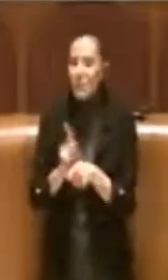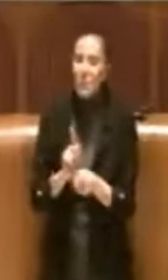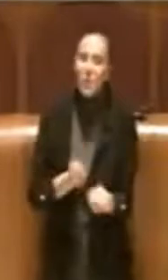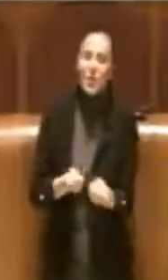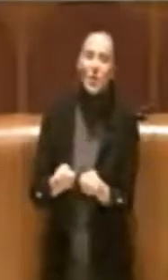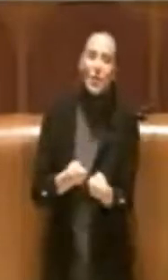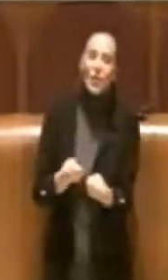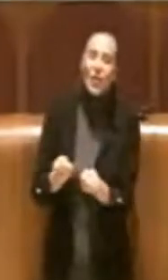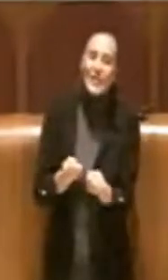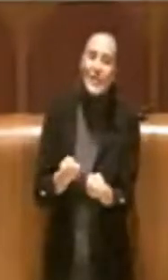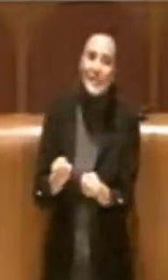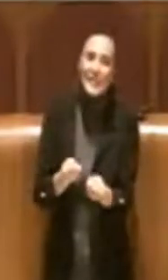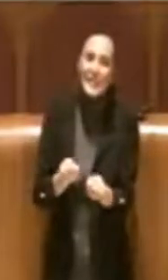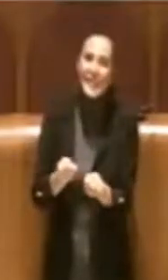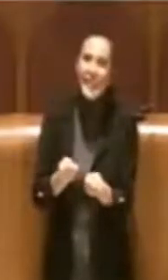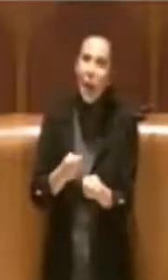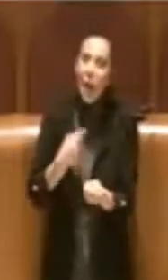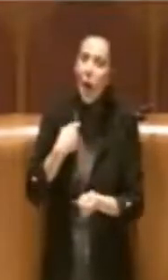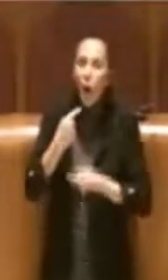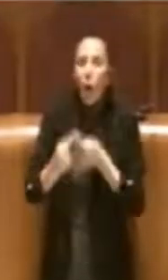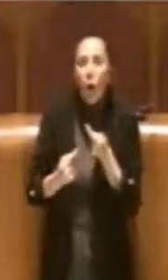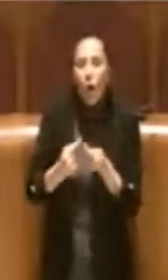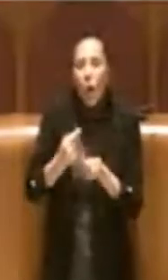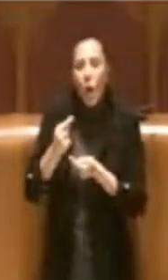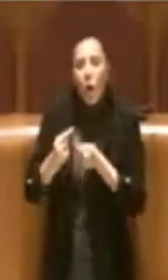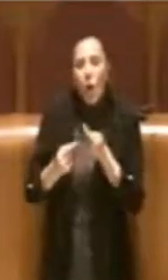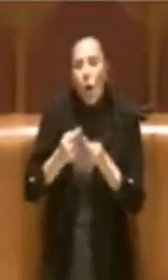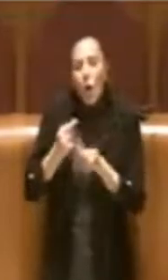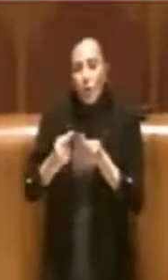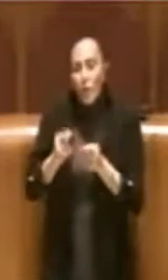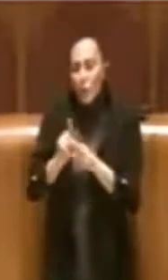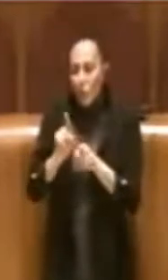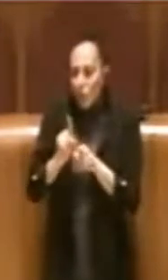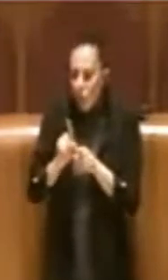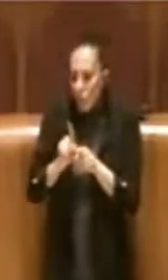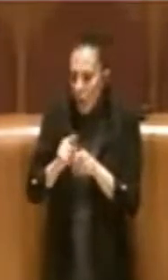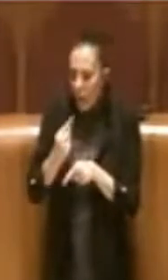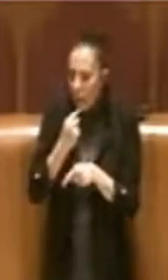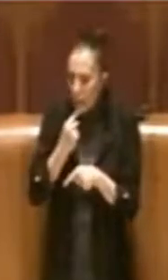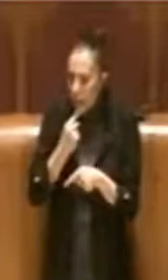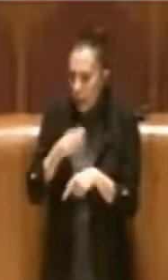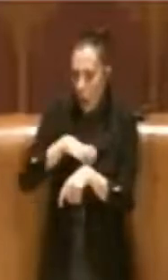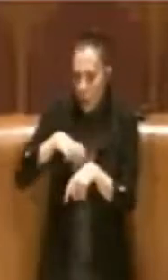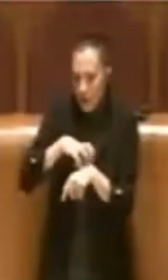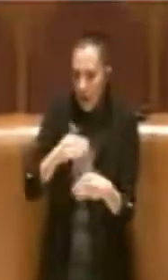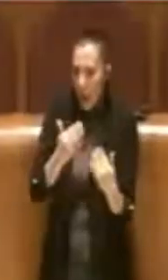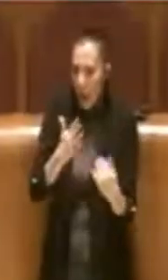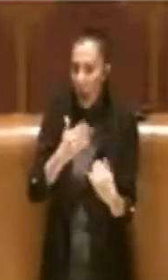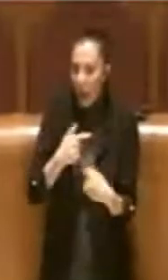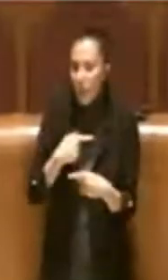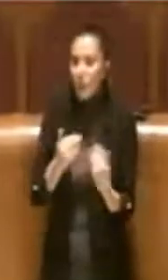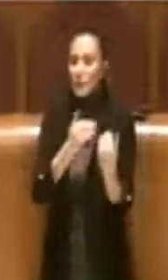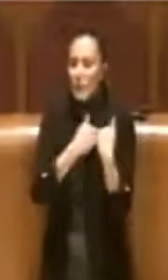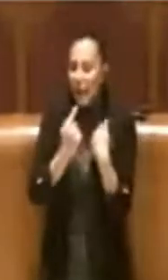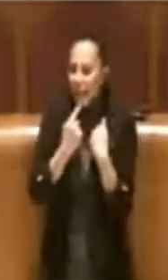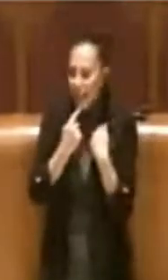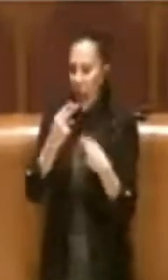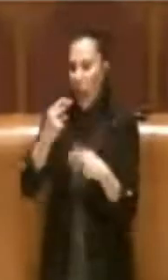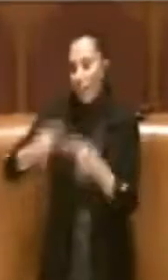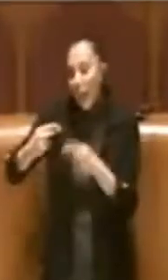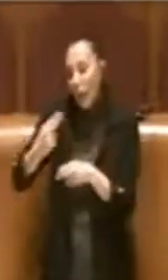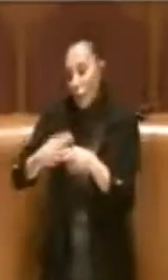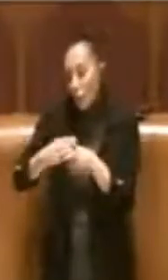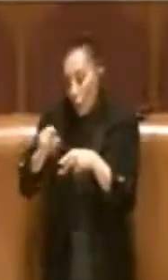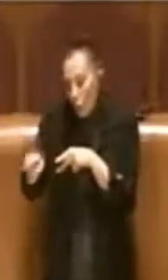gestire questo continuo rimpallo tra gestione commissariale da una parte e bilancio di Roma